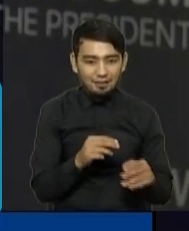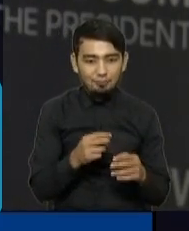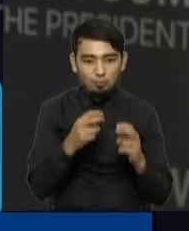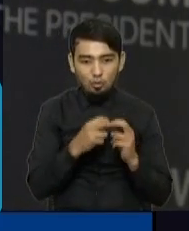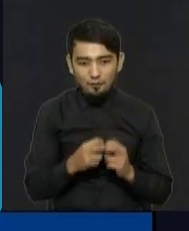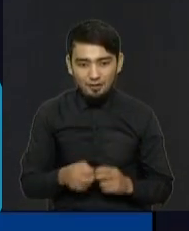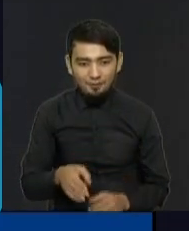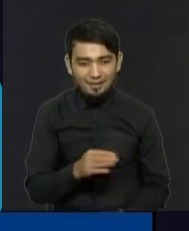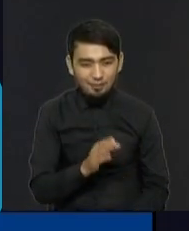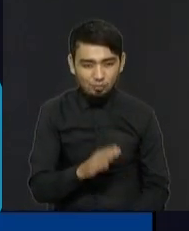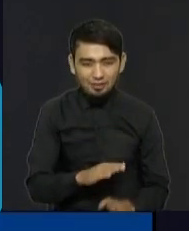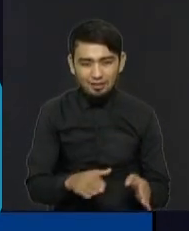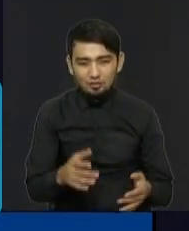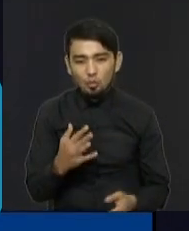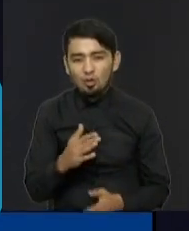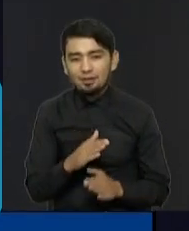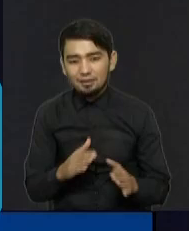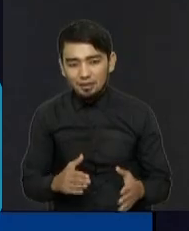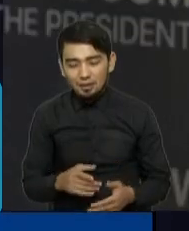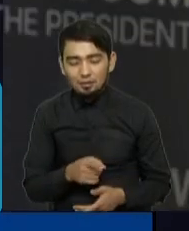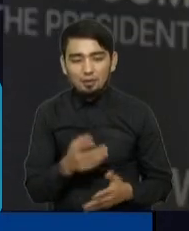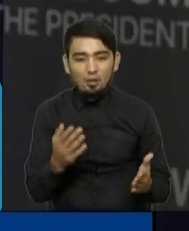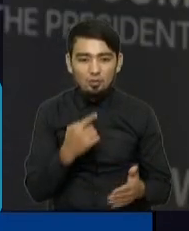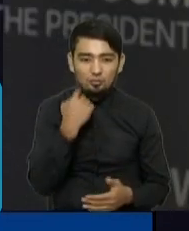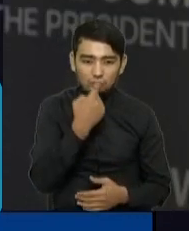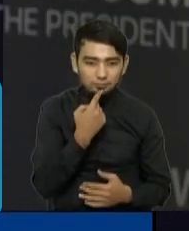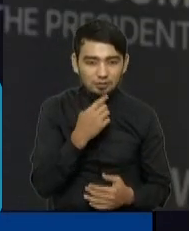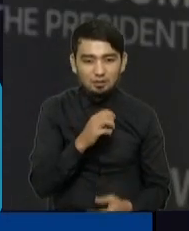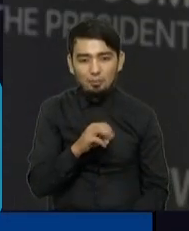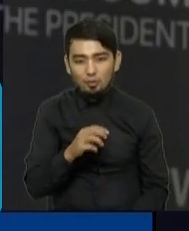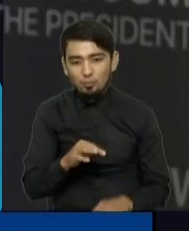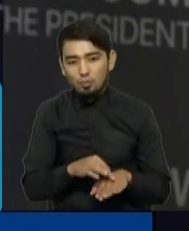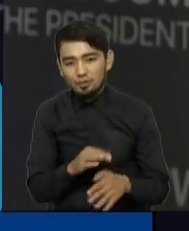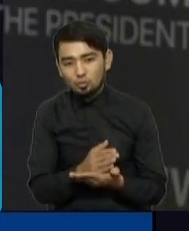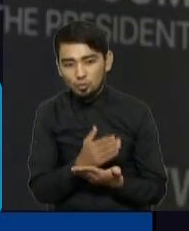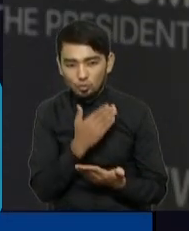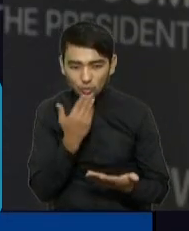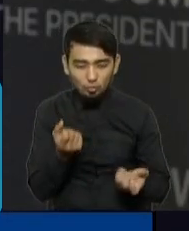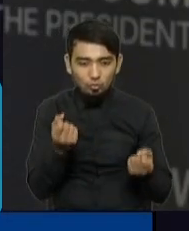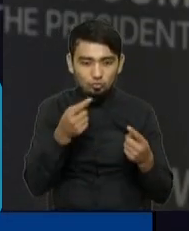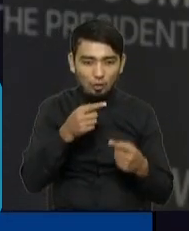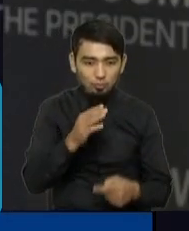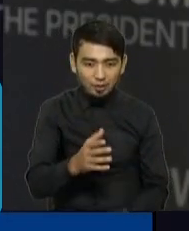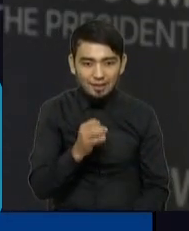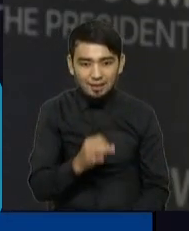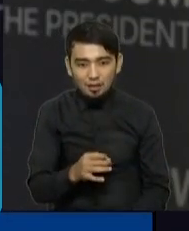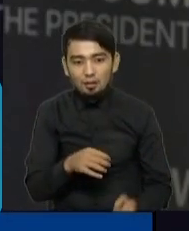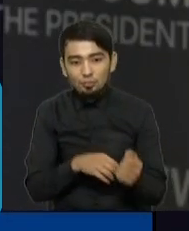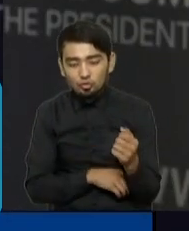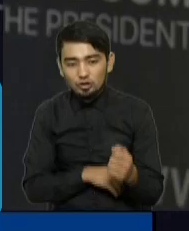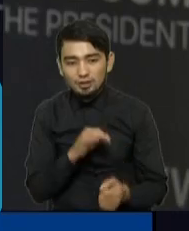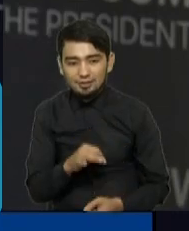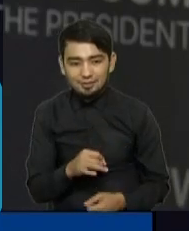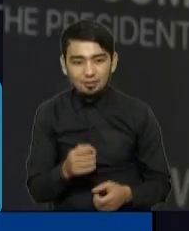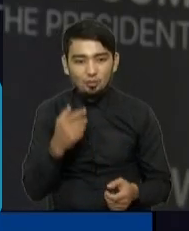өткізеді барлық балалар. Қанша балада ауыз қуысының стоматологиялық аурулары бар екен анықтайды. Сосын